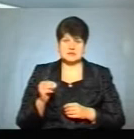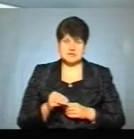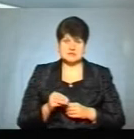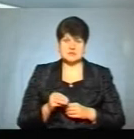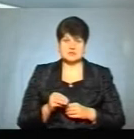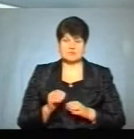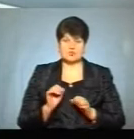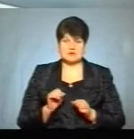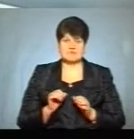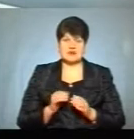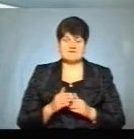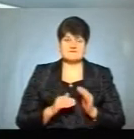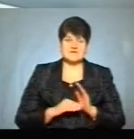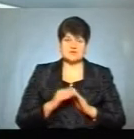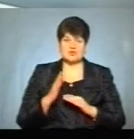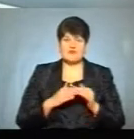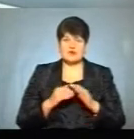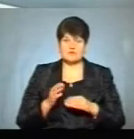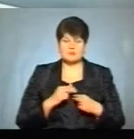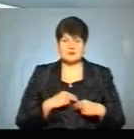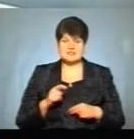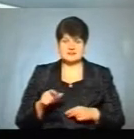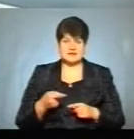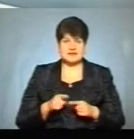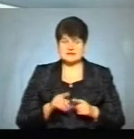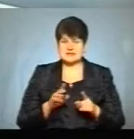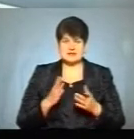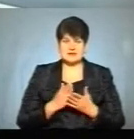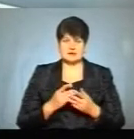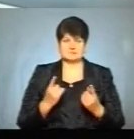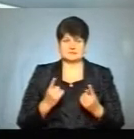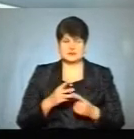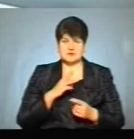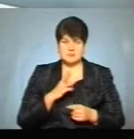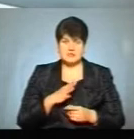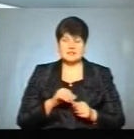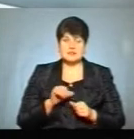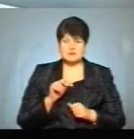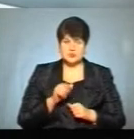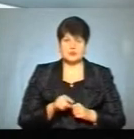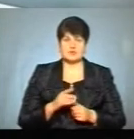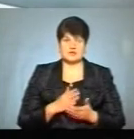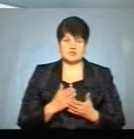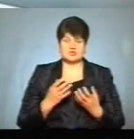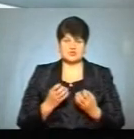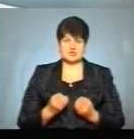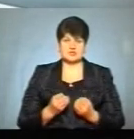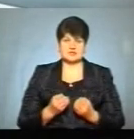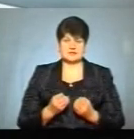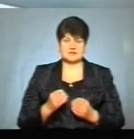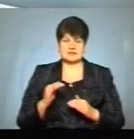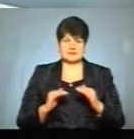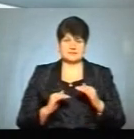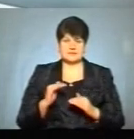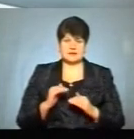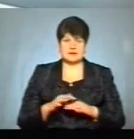для висококваліфікованого працівника – це не є престижна заробітна плата. Ну, крім того всього, ми ще маємо такий дисбаланс на ринку